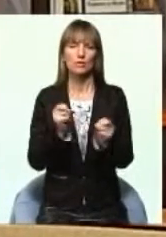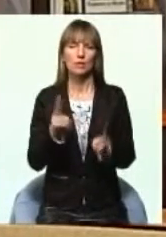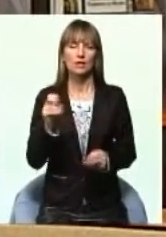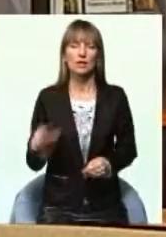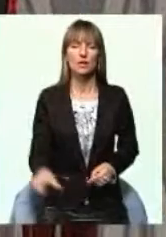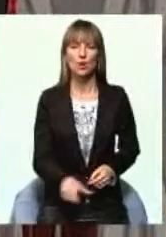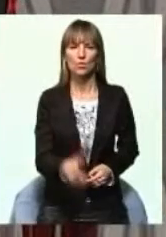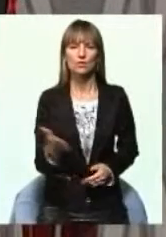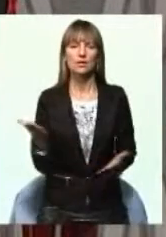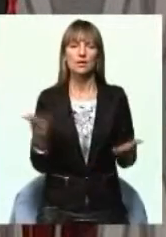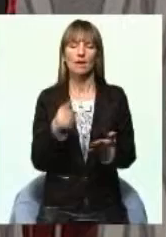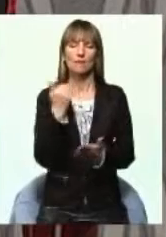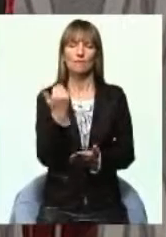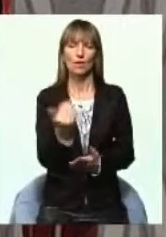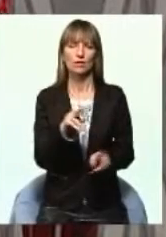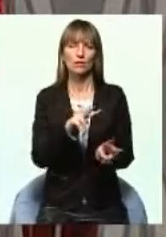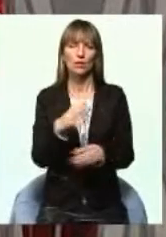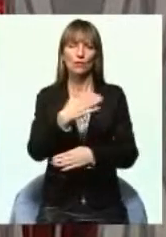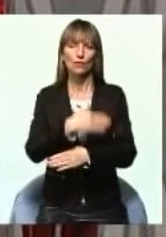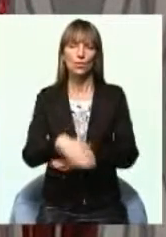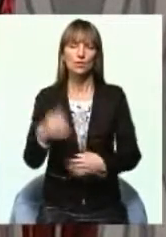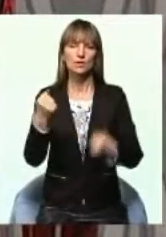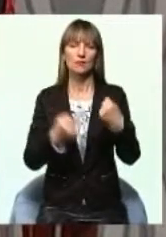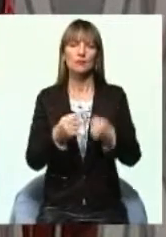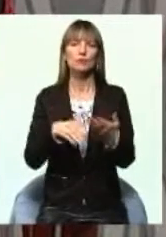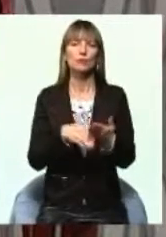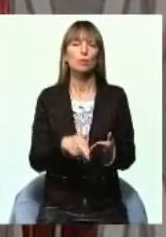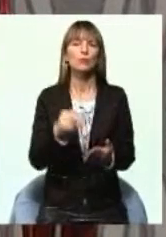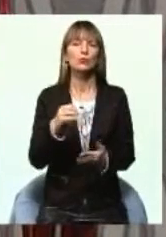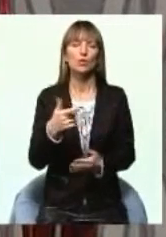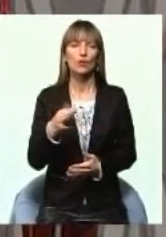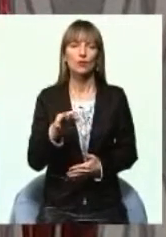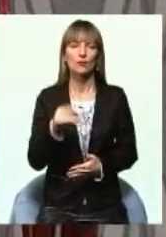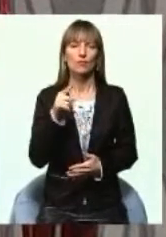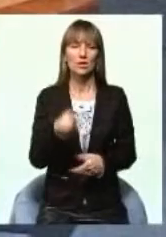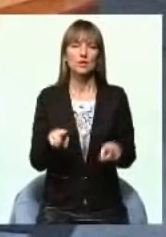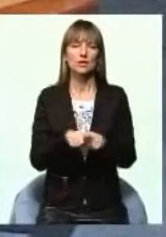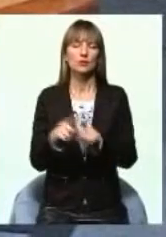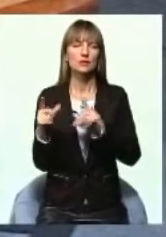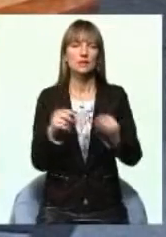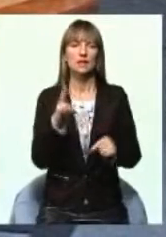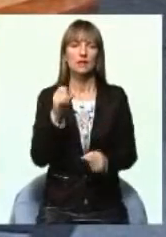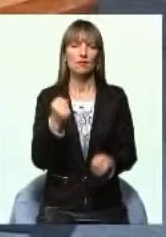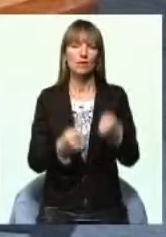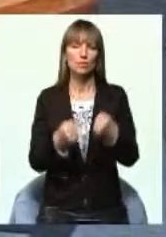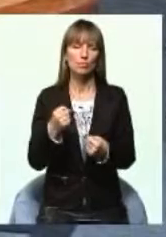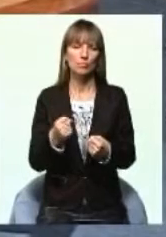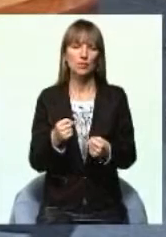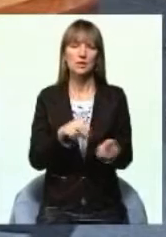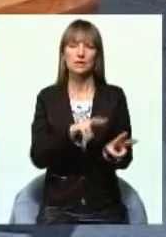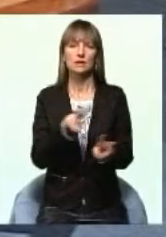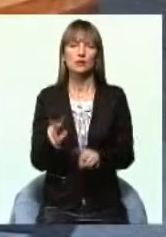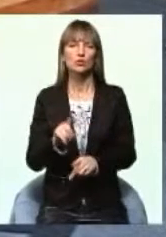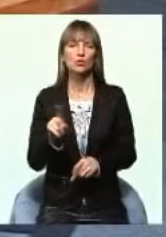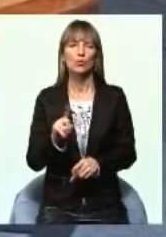І як вони взагалі патрулюють вулиці, автівки, за допомогою чого? вони також їздять на автомобілях, стежать,